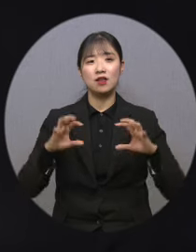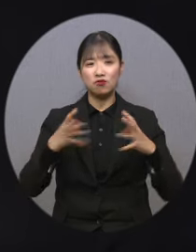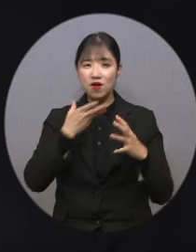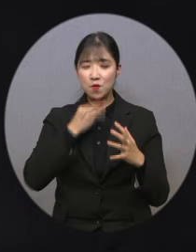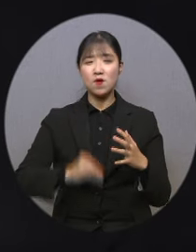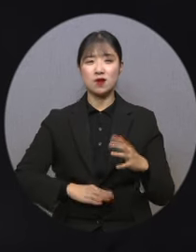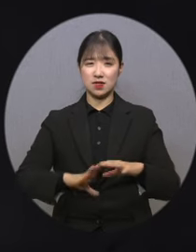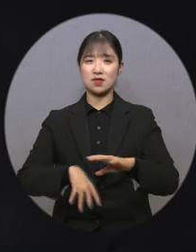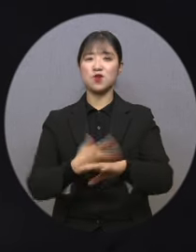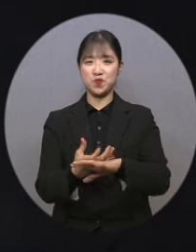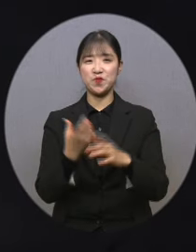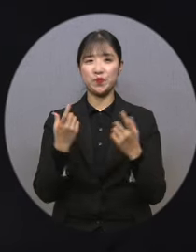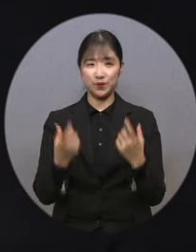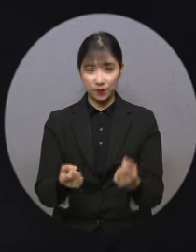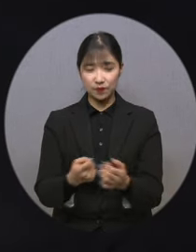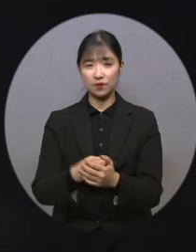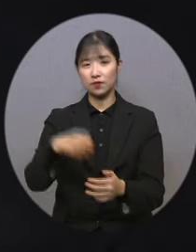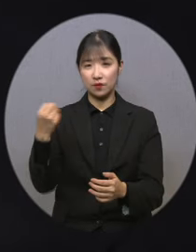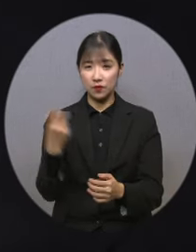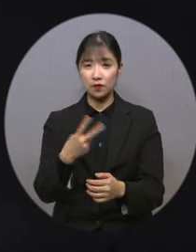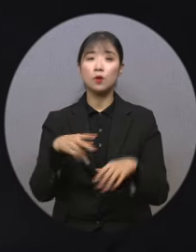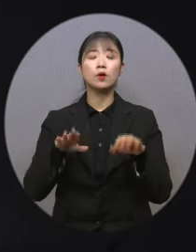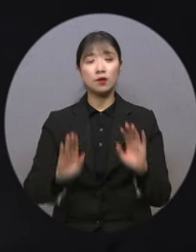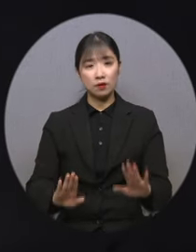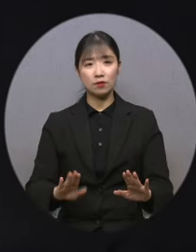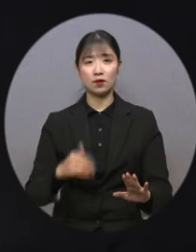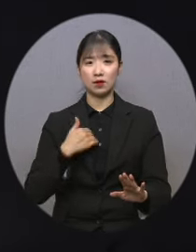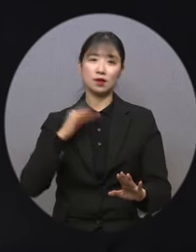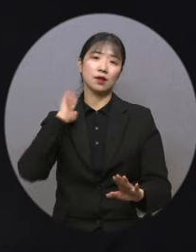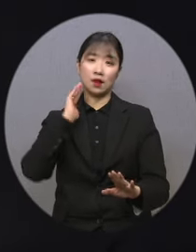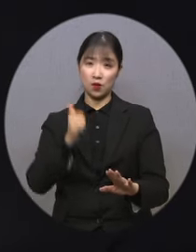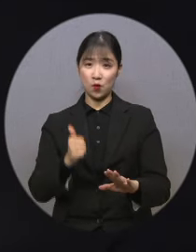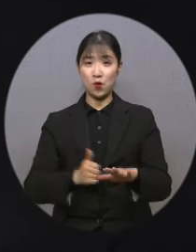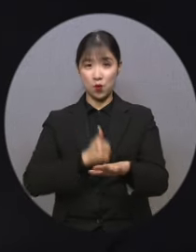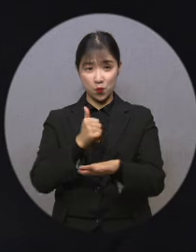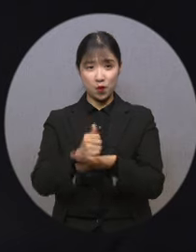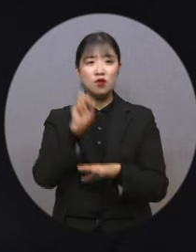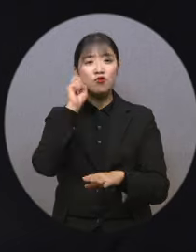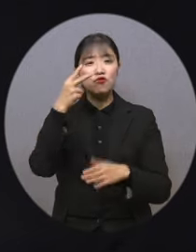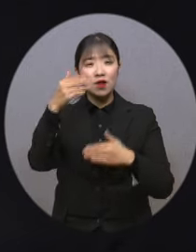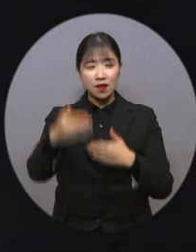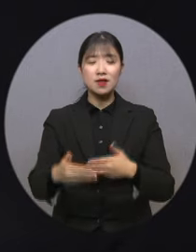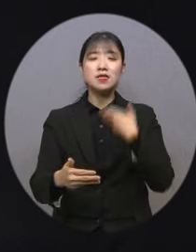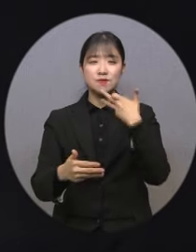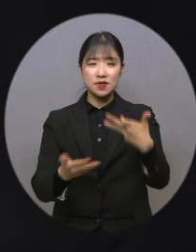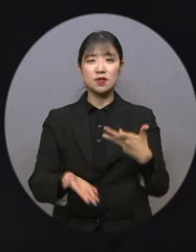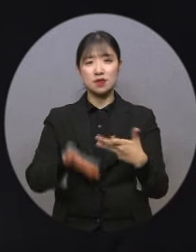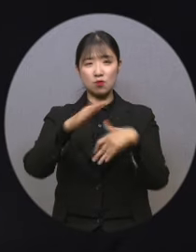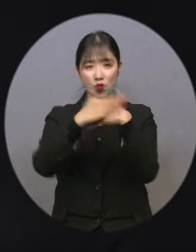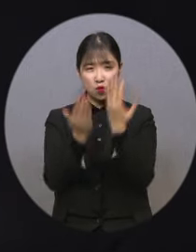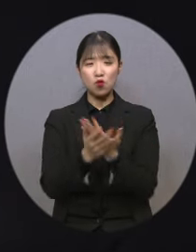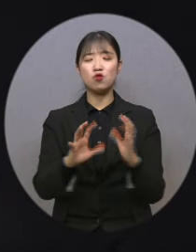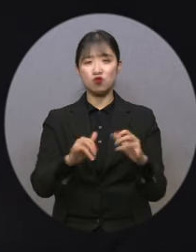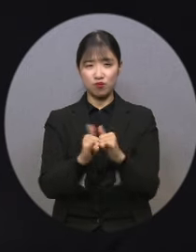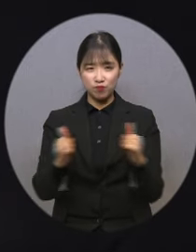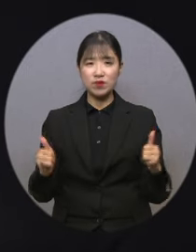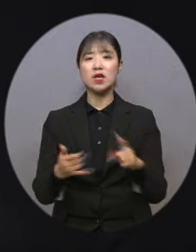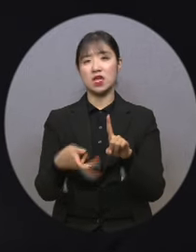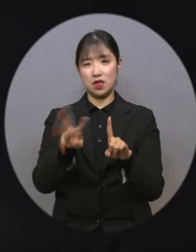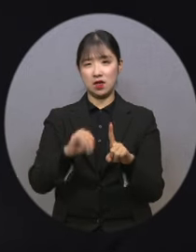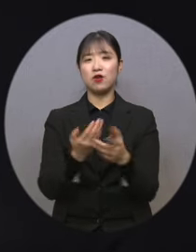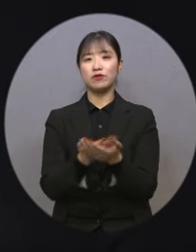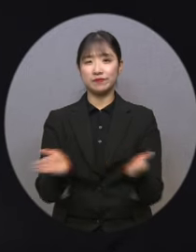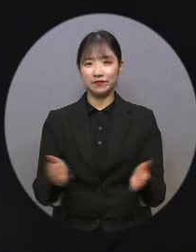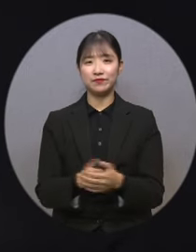혁명이다 그리고 이번 대통이 되면 두 달 안에 18 세상 모든 국민에게 이력을 주죠